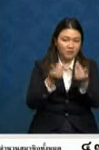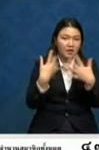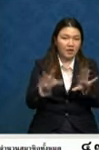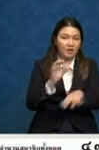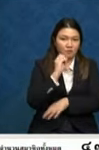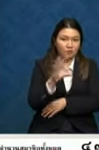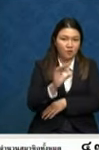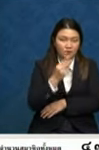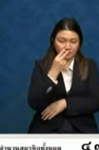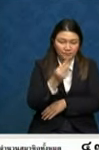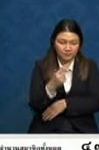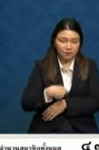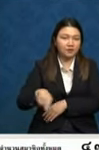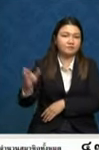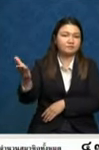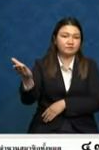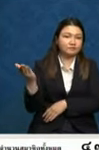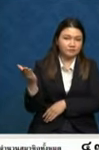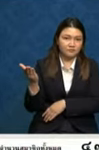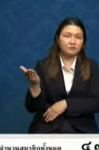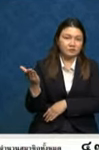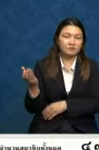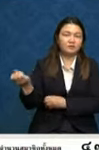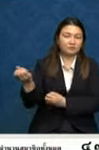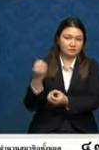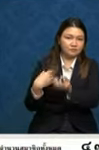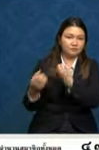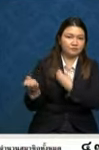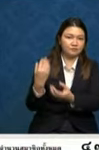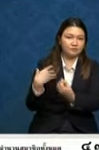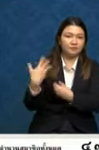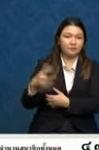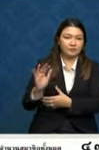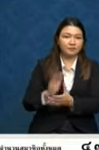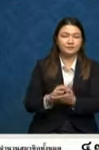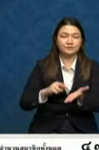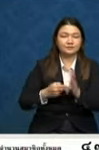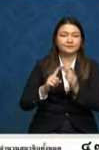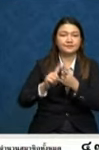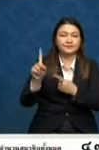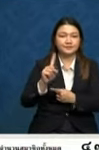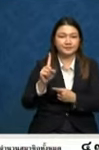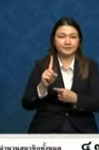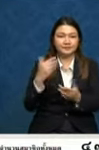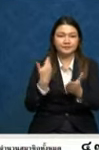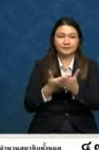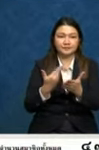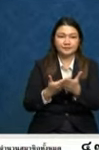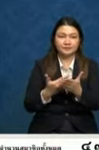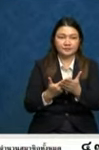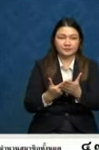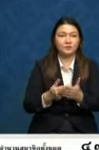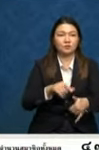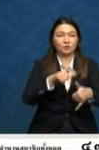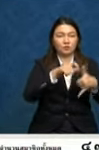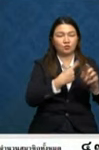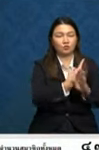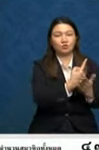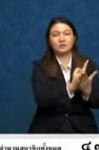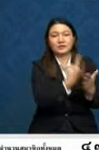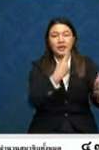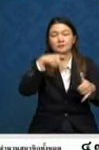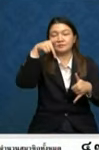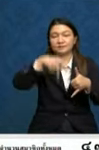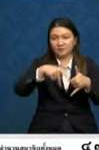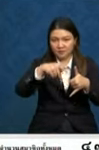ได้รับทราบการชี้แจงจากหน่วยงานที่เข้าร่วมประชุมประเด็นแรกเลยครับค่าใช้จ่ายของผู้แทนพิเศษของรัฐบาลและค่